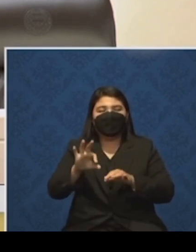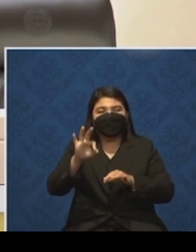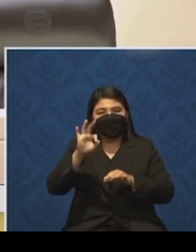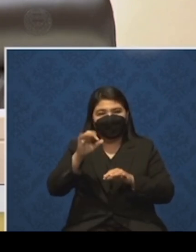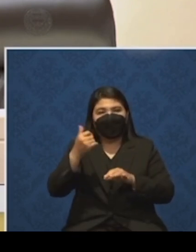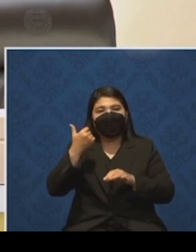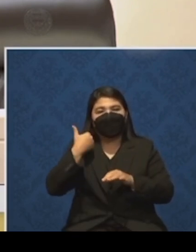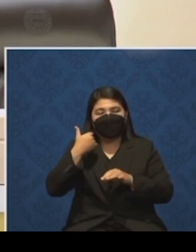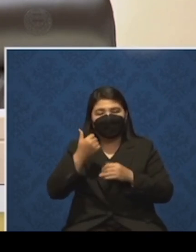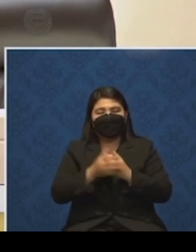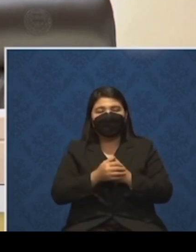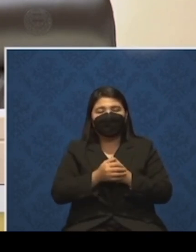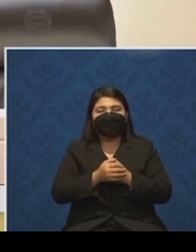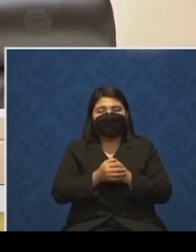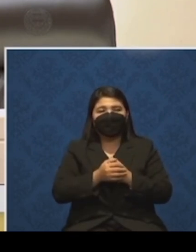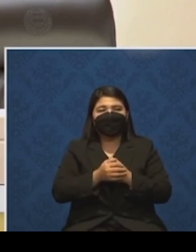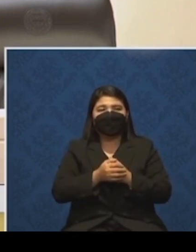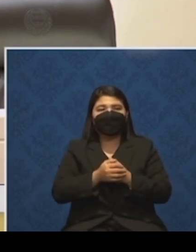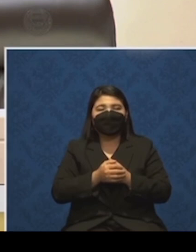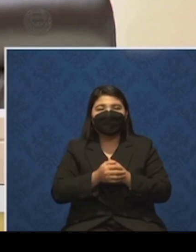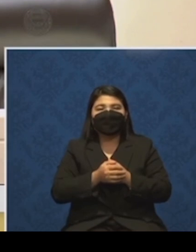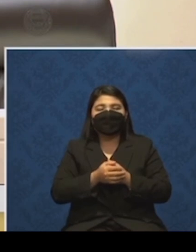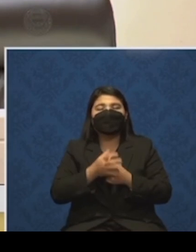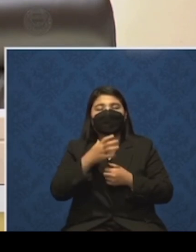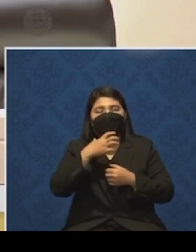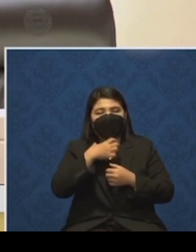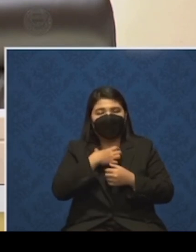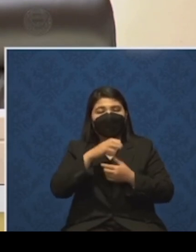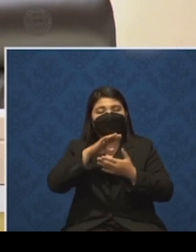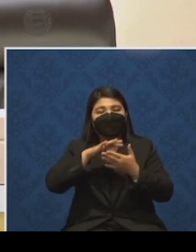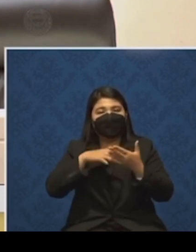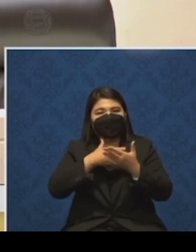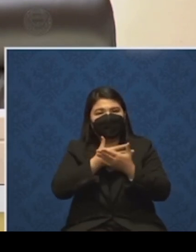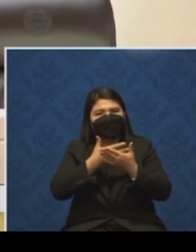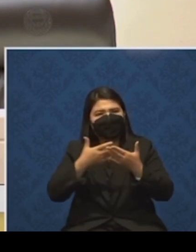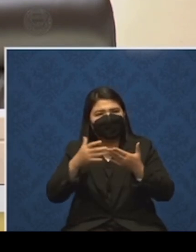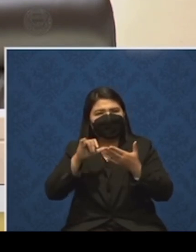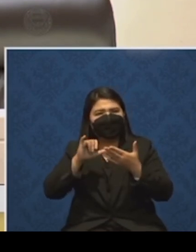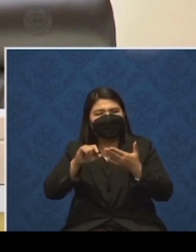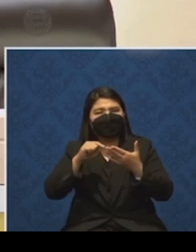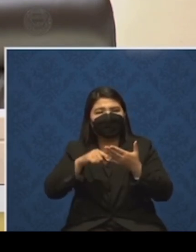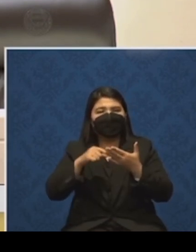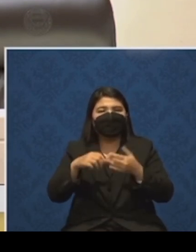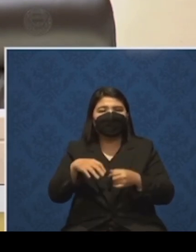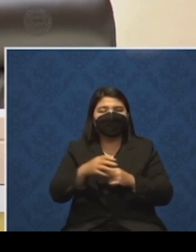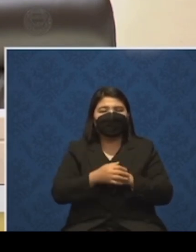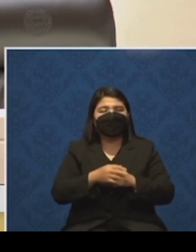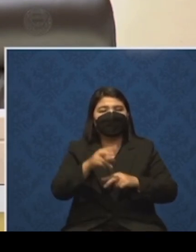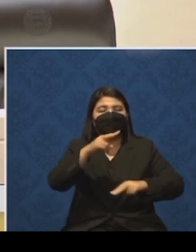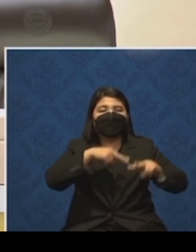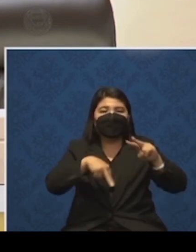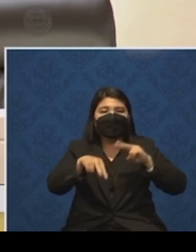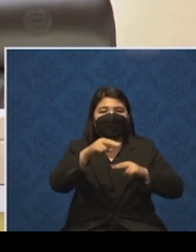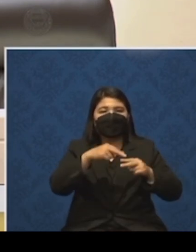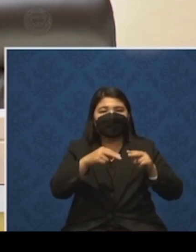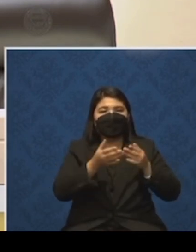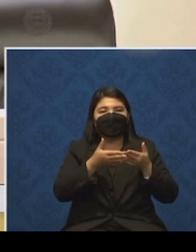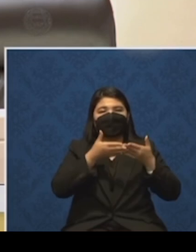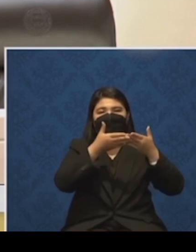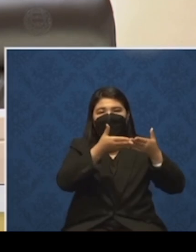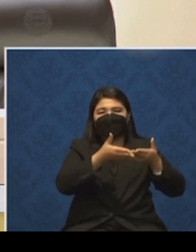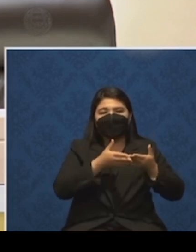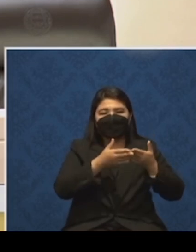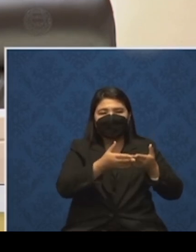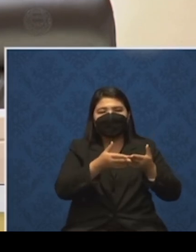คุณลักษณะเฉพาะตามความต้องการทางยุทธการเรื่องของการลาดตระเวนในน่านน้ำเรื่องของการป้